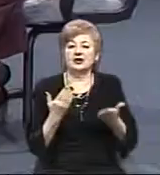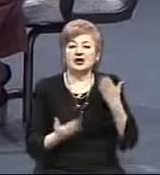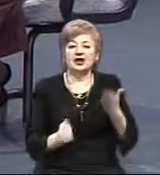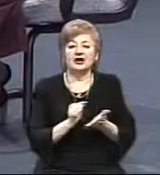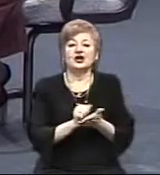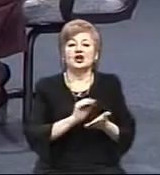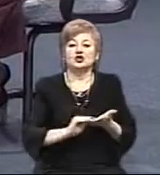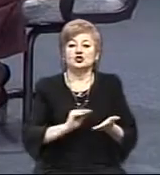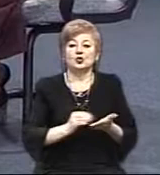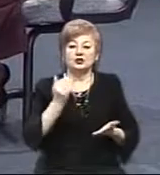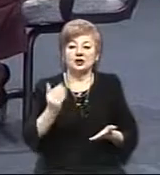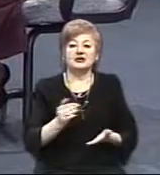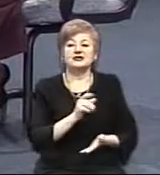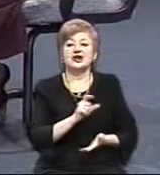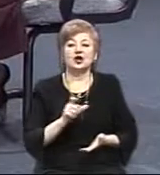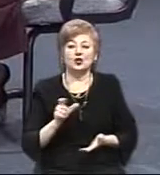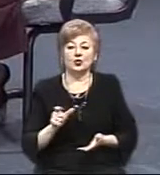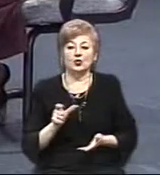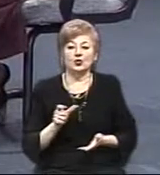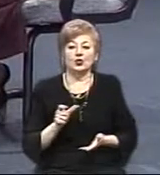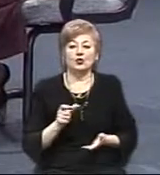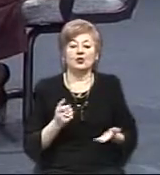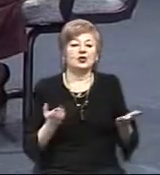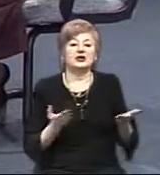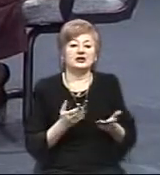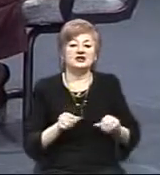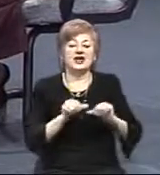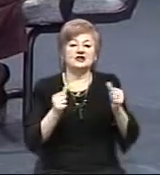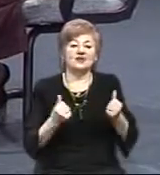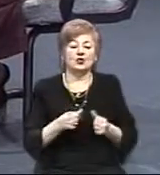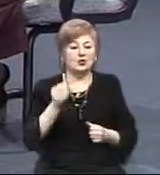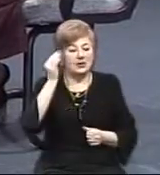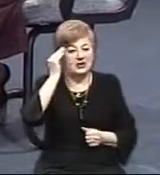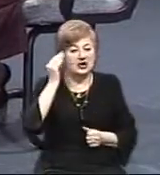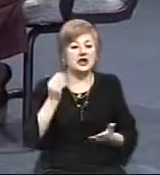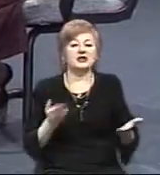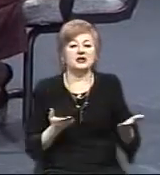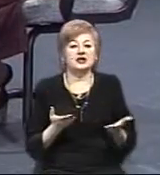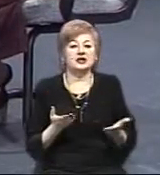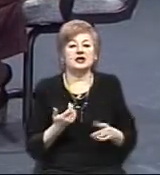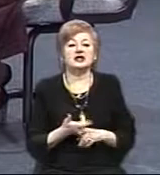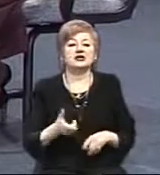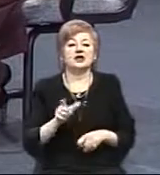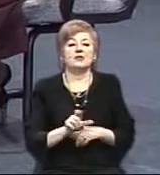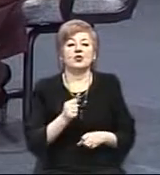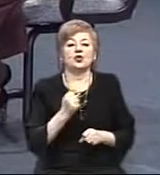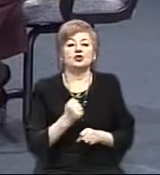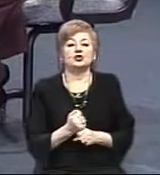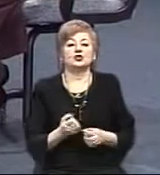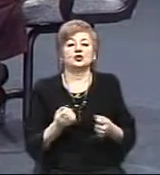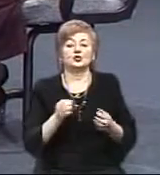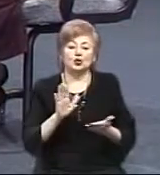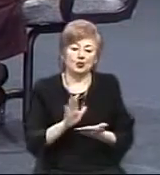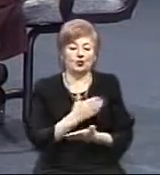журналістки, до тих людей, які власне в сфері, де формуються стереотипи, і де якраз і можна найбільше зробити для звільнення від